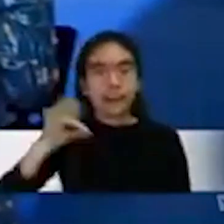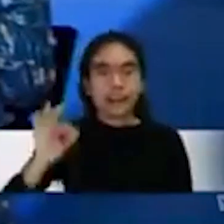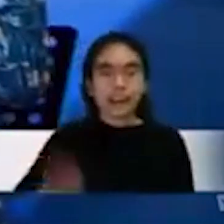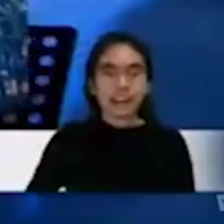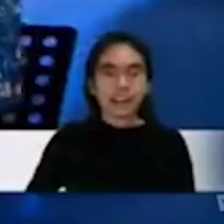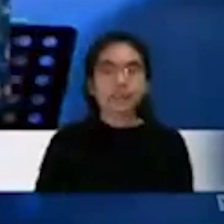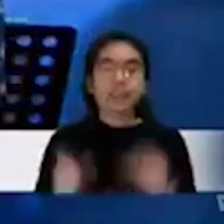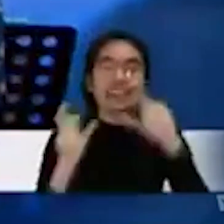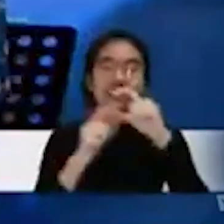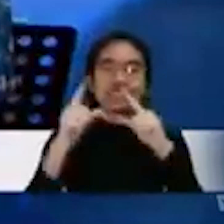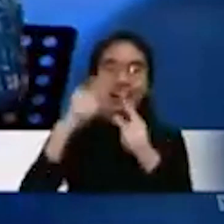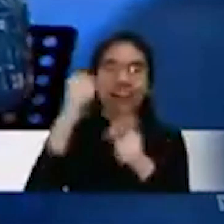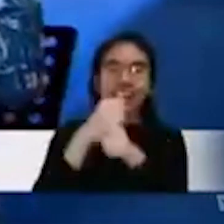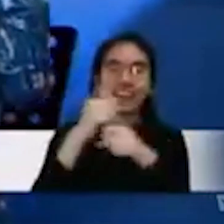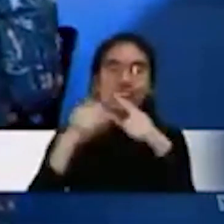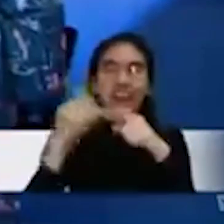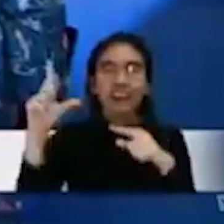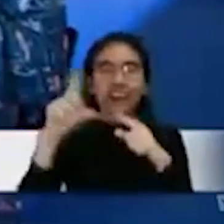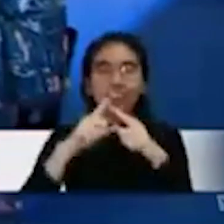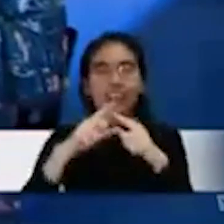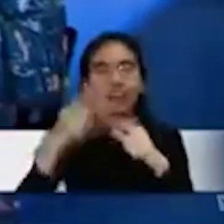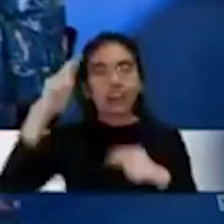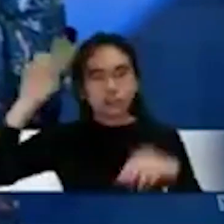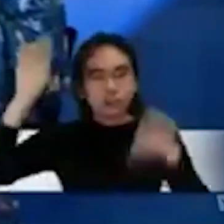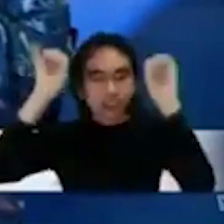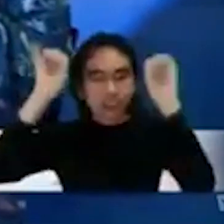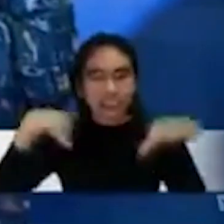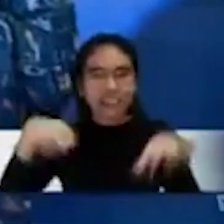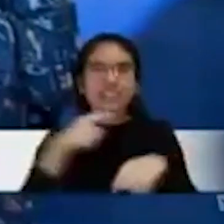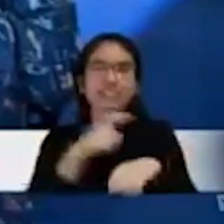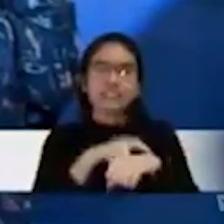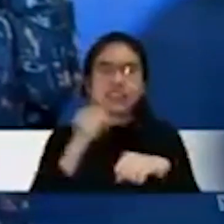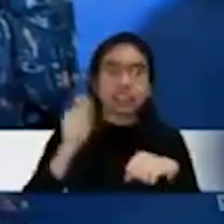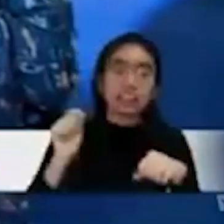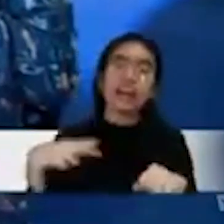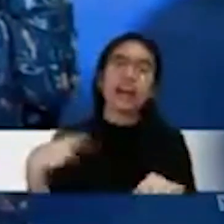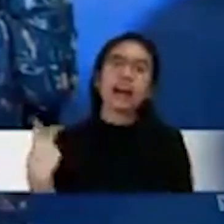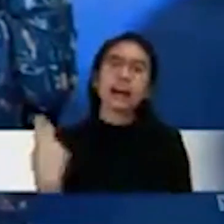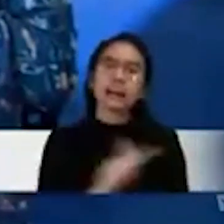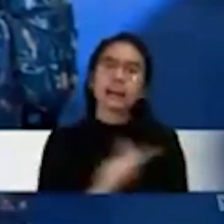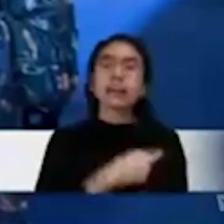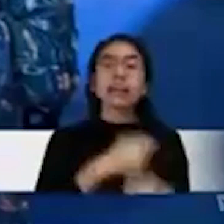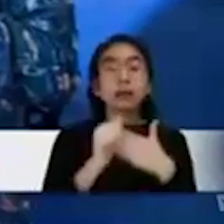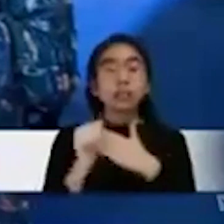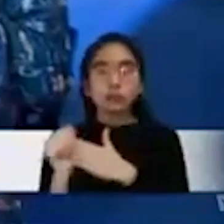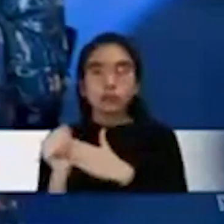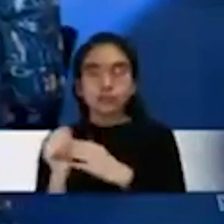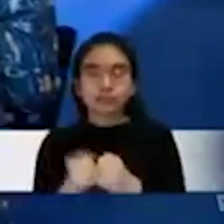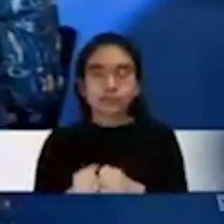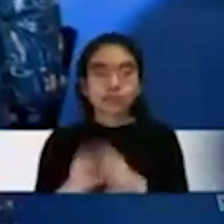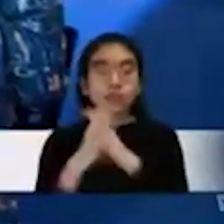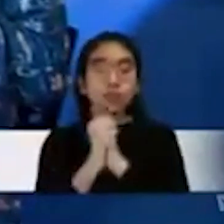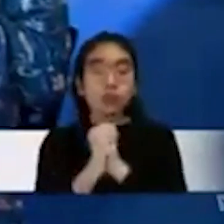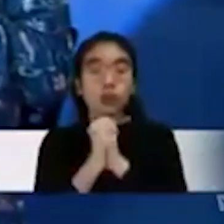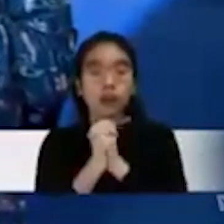Tuhan memberkati. Saat ini, kita akan mengikuti doa pasti yang dipimpin oleh Dr.